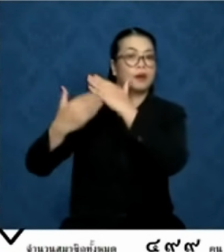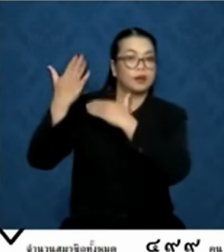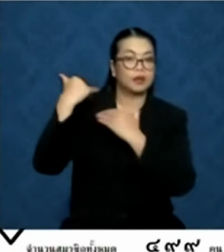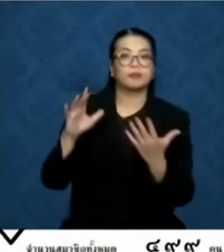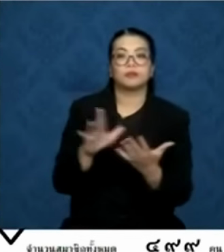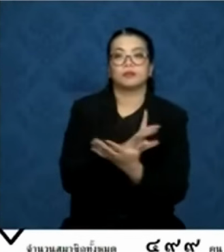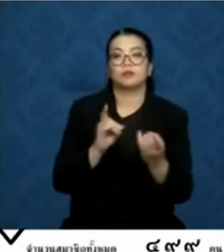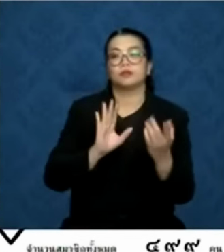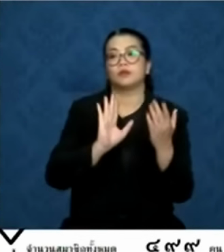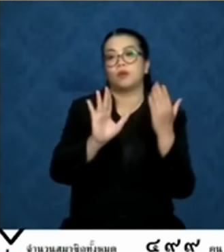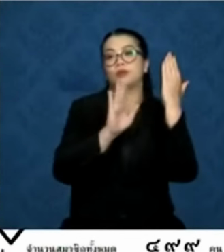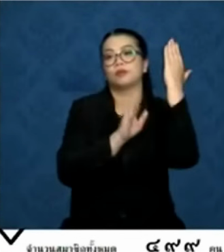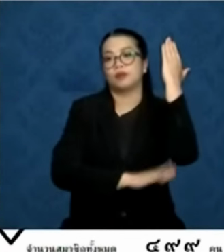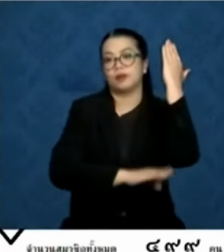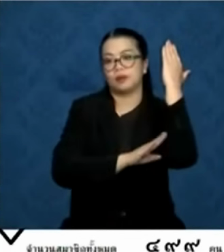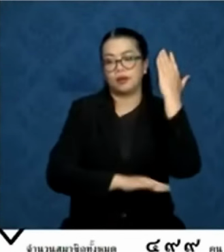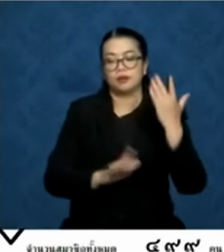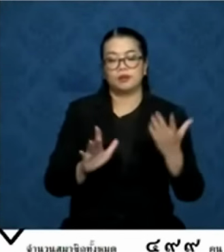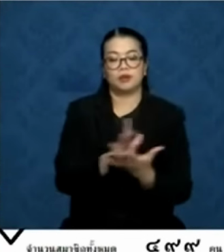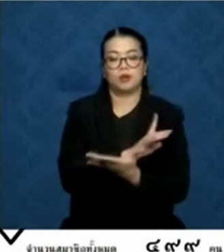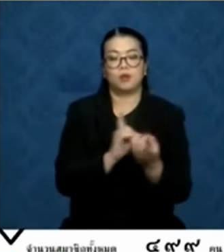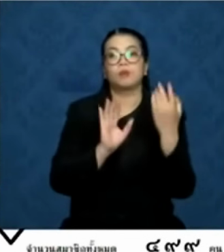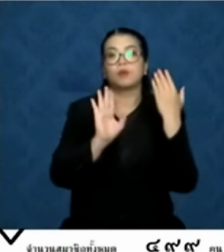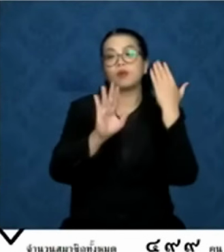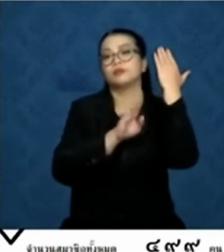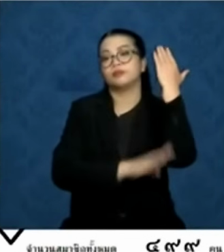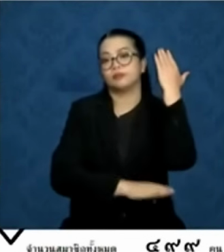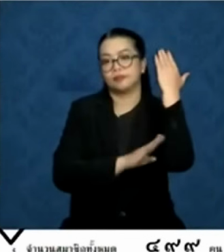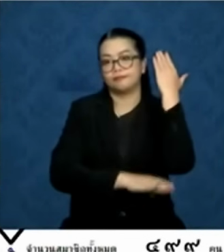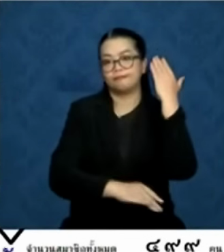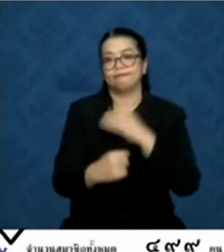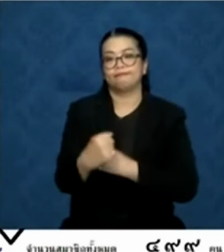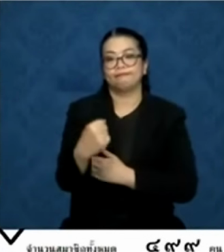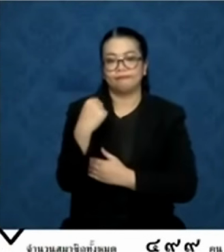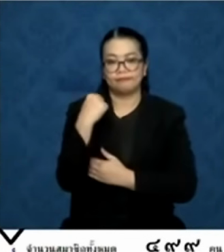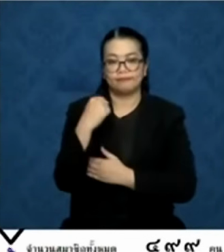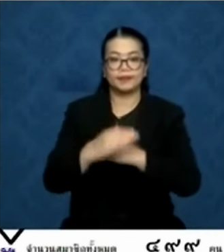ใต้ภายใต้สังคมพหุวัฒนธรรมที่เข้มแข็ง